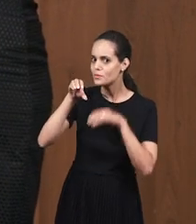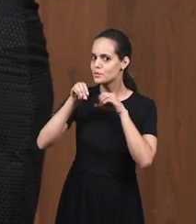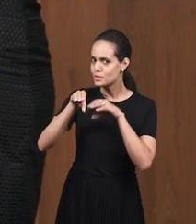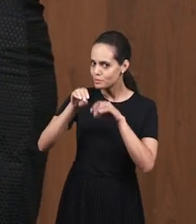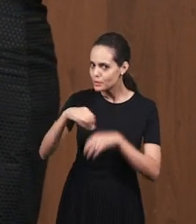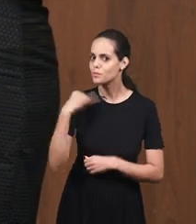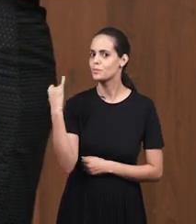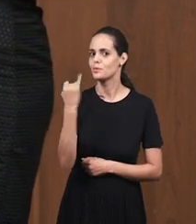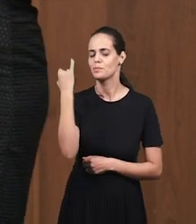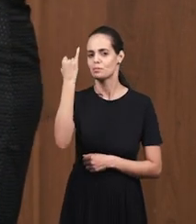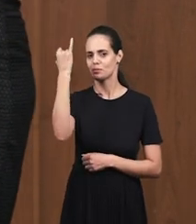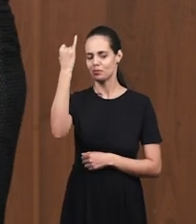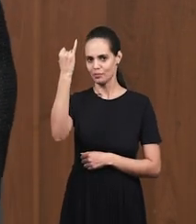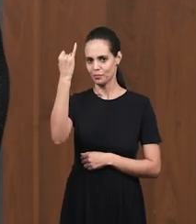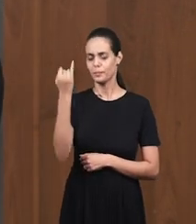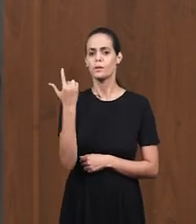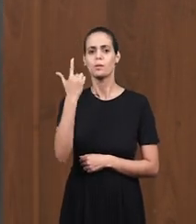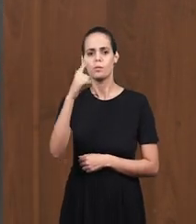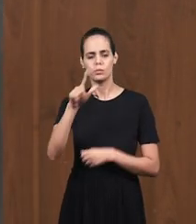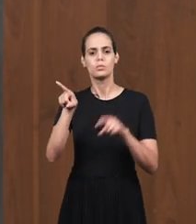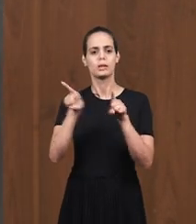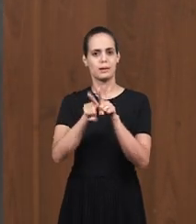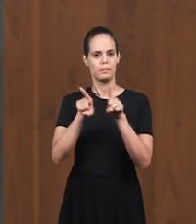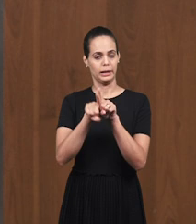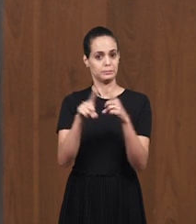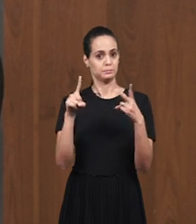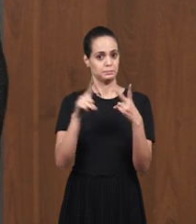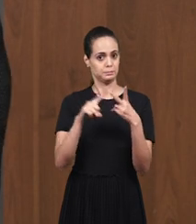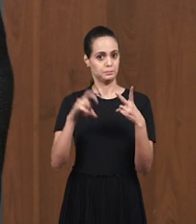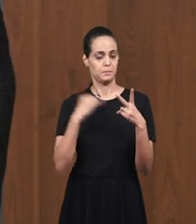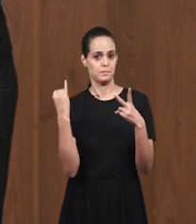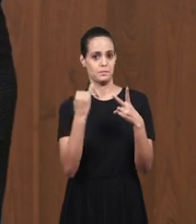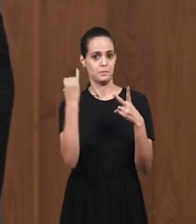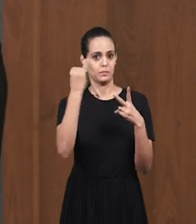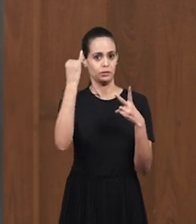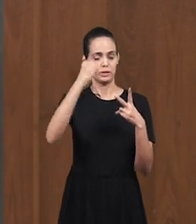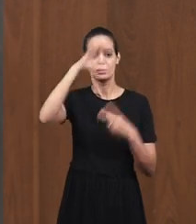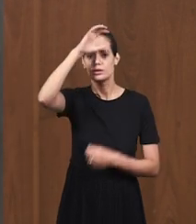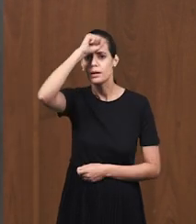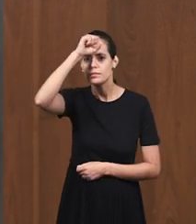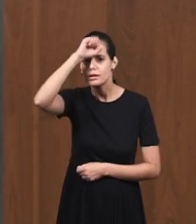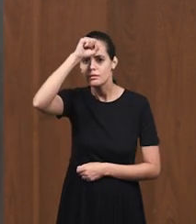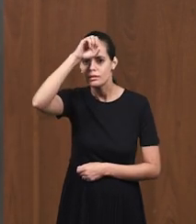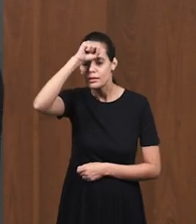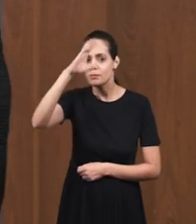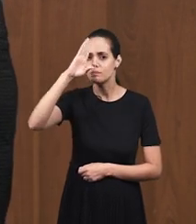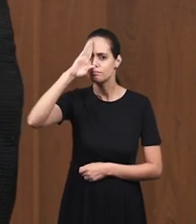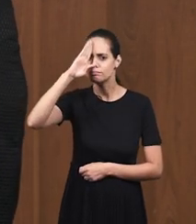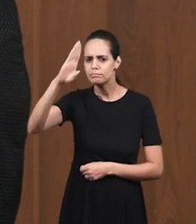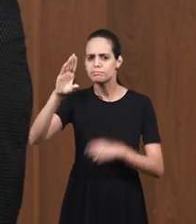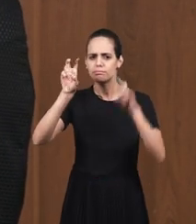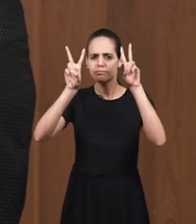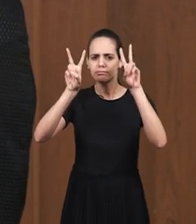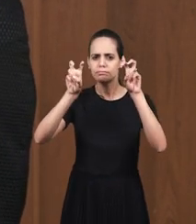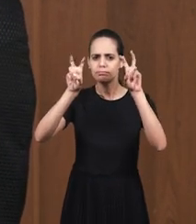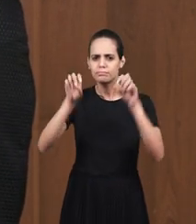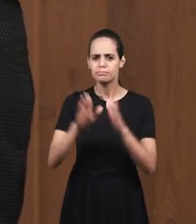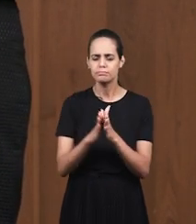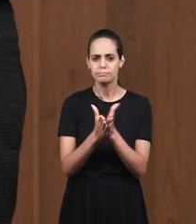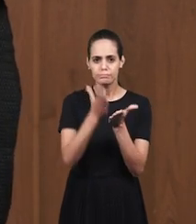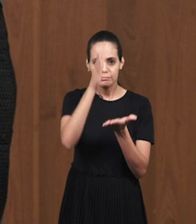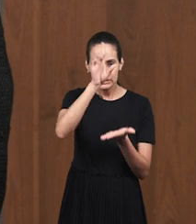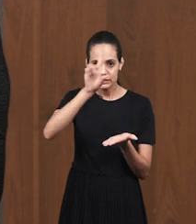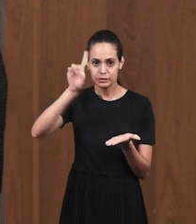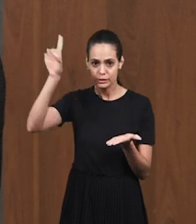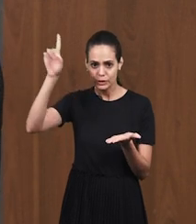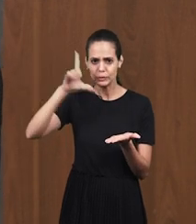Quel enseignement merveilleux que nous avons appris. Une autre chose que nous devons comprendre, très important, c'est le principal sujet de la